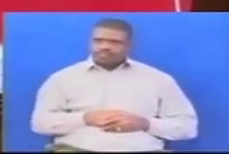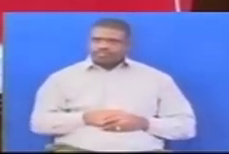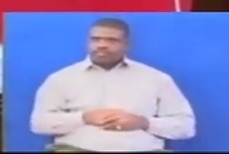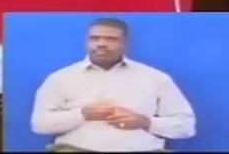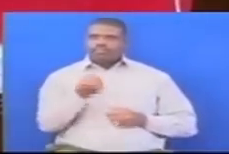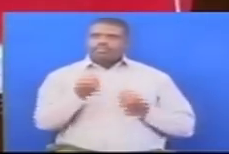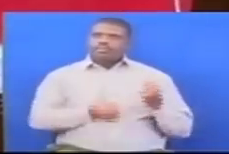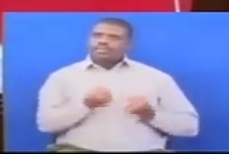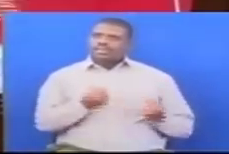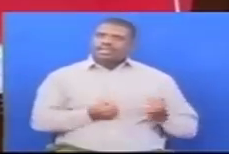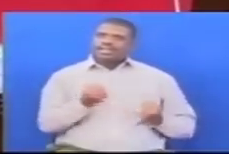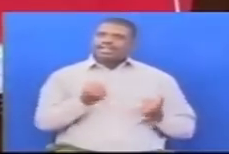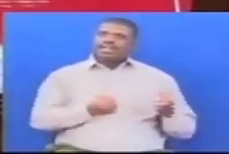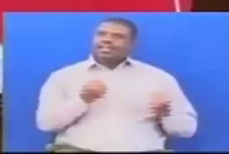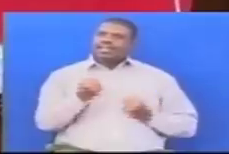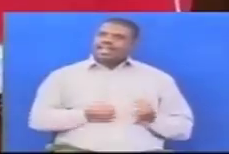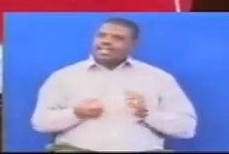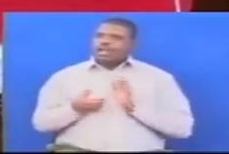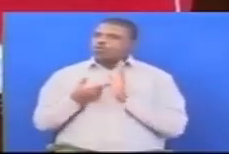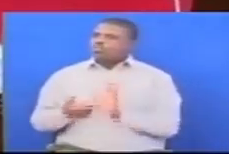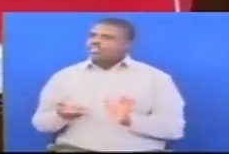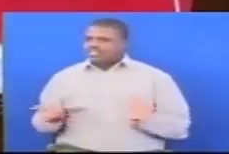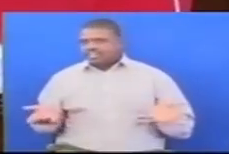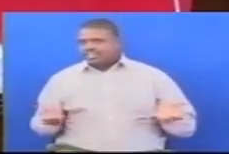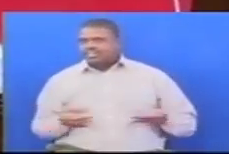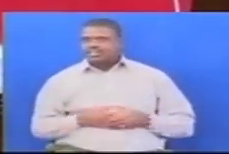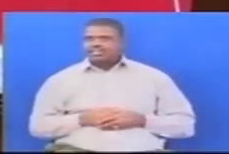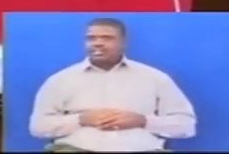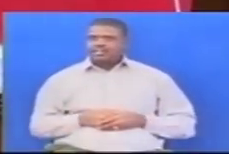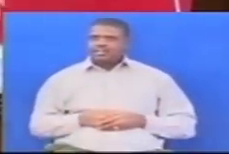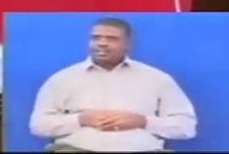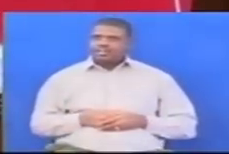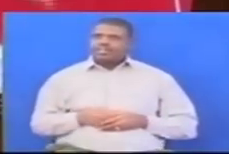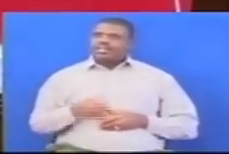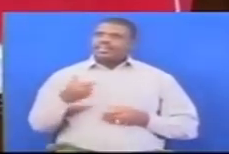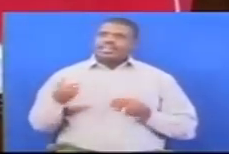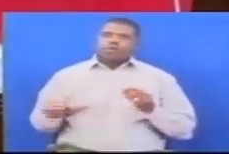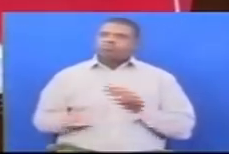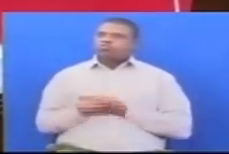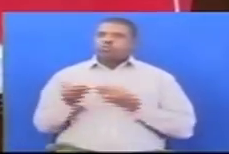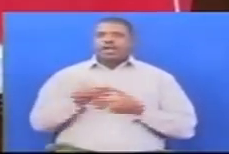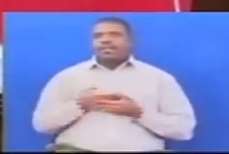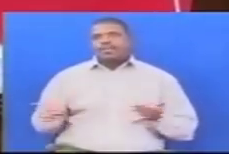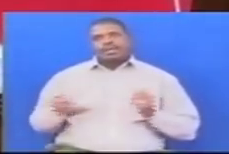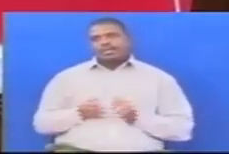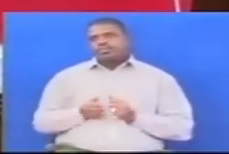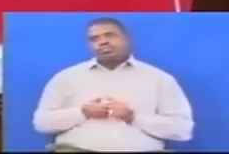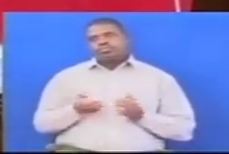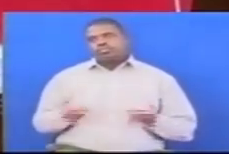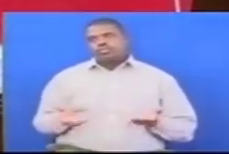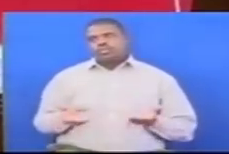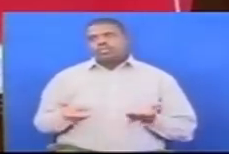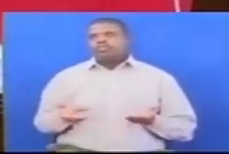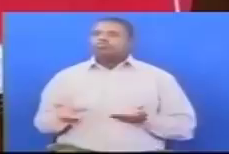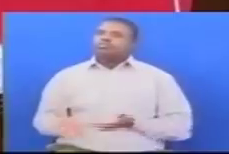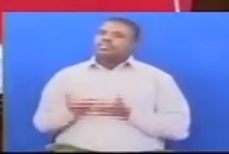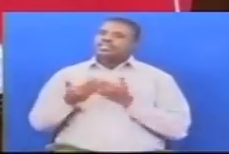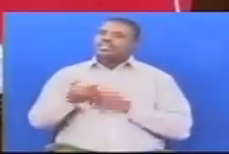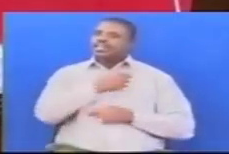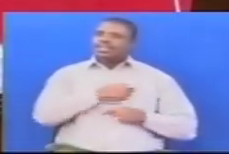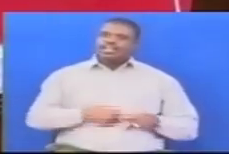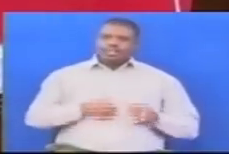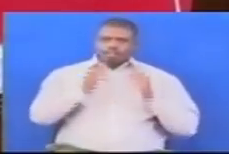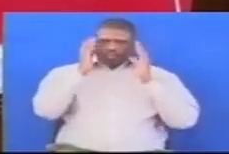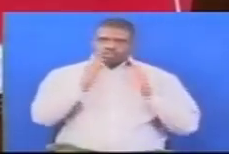Gari ulikosha gari, nipe namba ya gari, haoneshi. Nikaenda TAKUKURU, hamna kitu. Jamani, tufanye aje nchi. Tumsaidie rais.